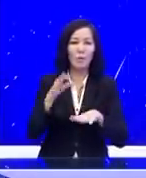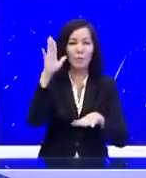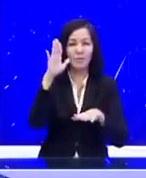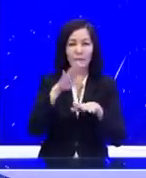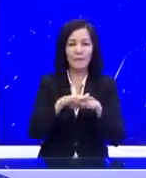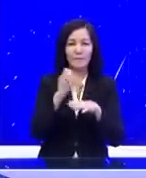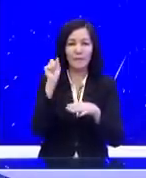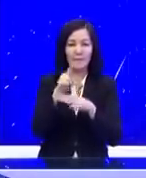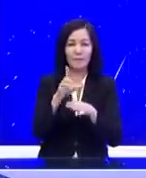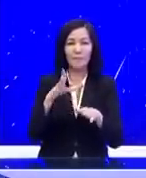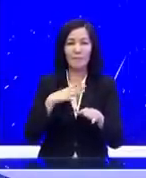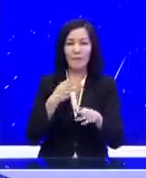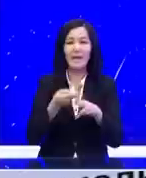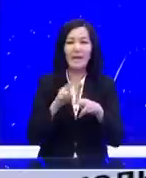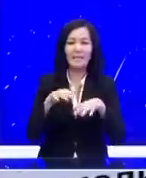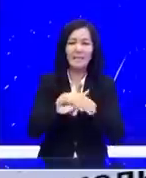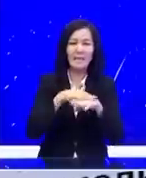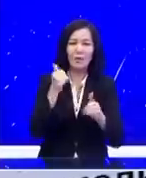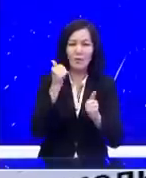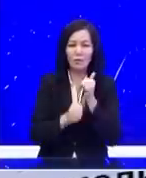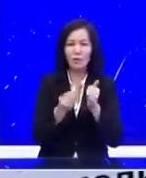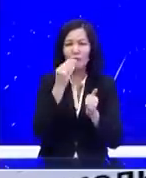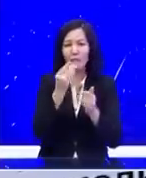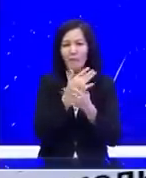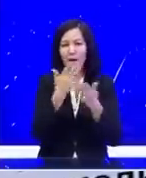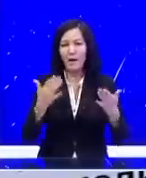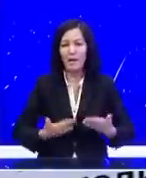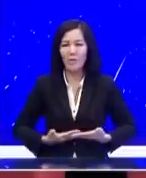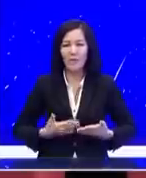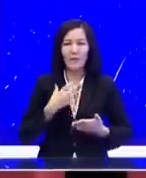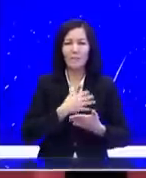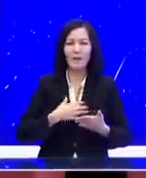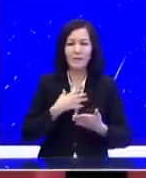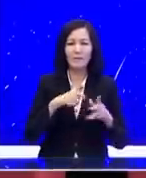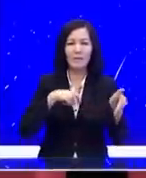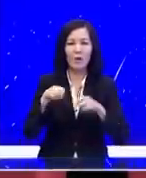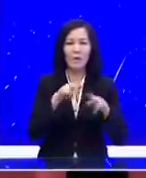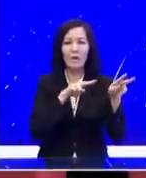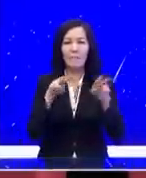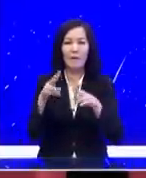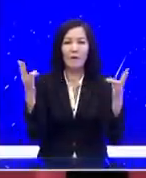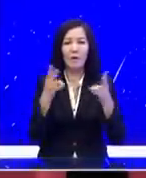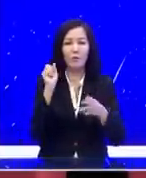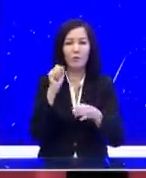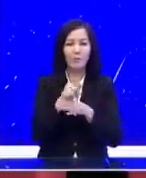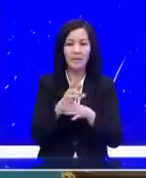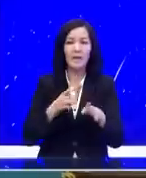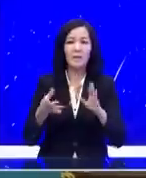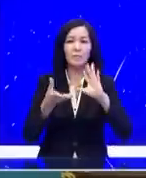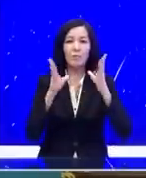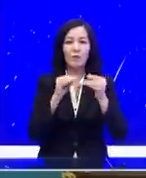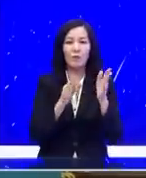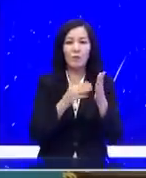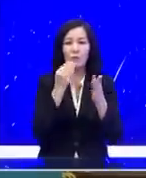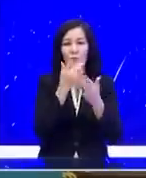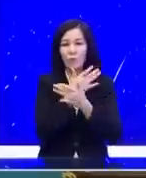осындай тапсырма берді. Әсіресе халық күнделікті тұтынатын әлеуметтік маңызы бар тауарларды бақылауға алуды міндеттеді. Республика бойынша 9